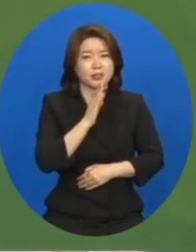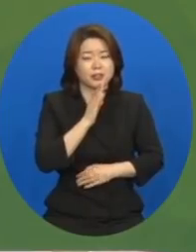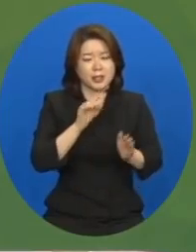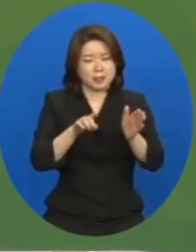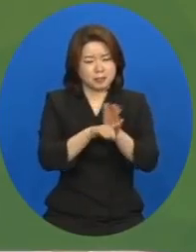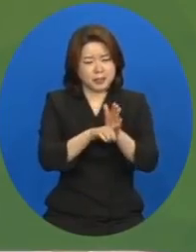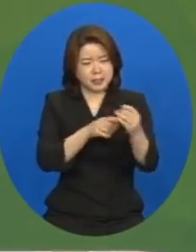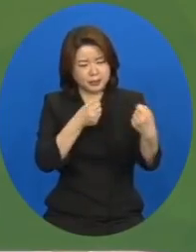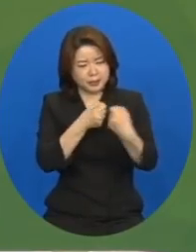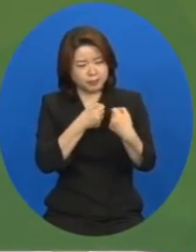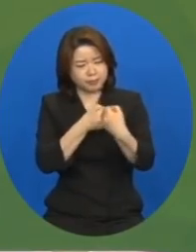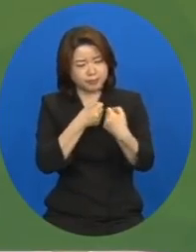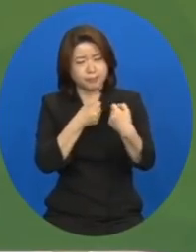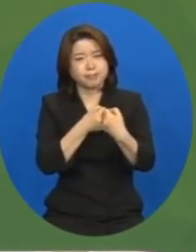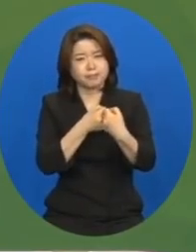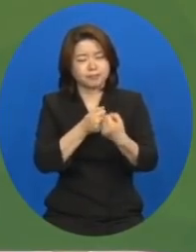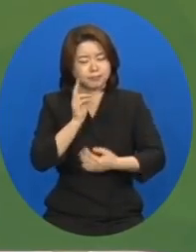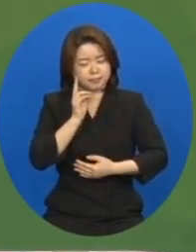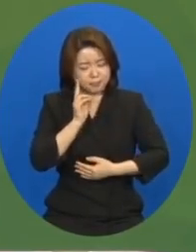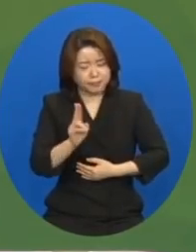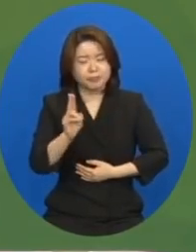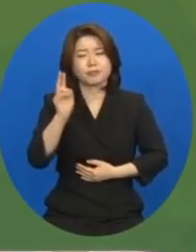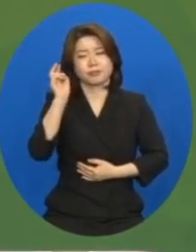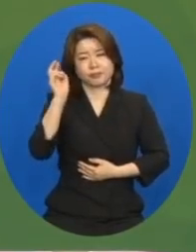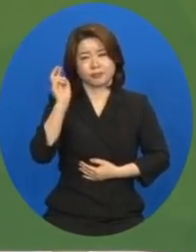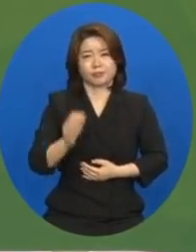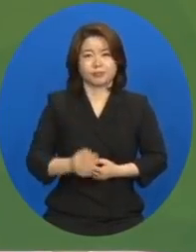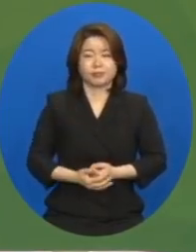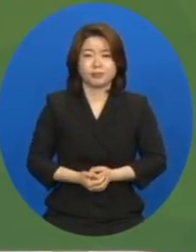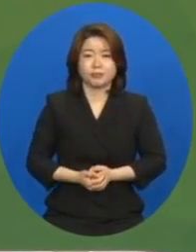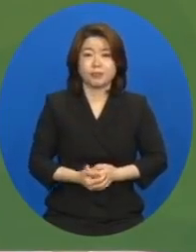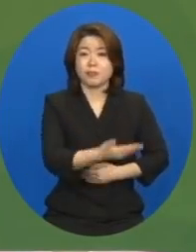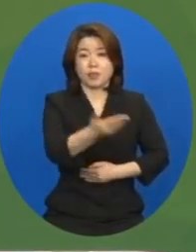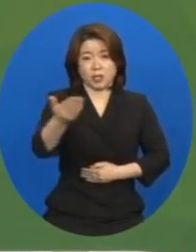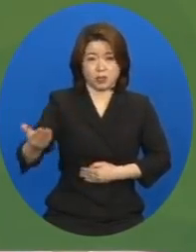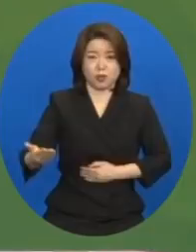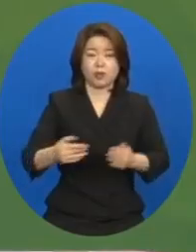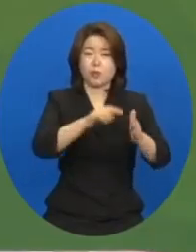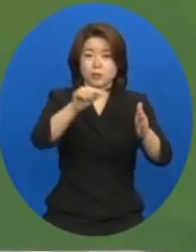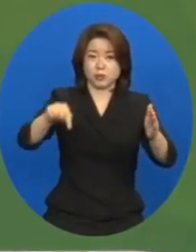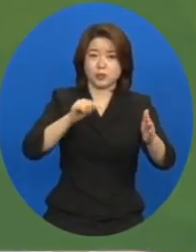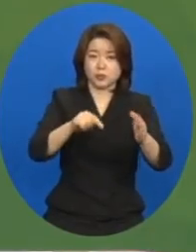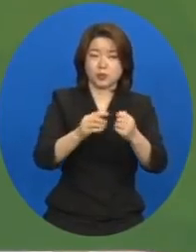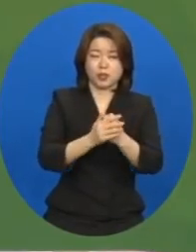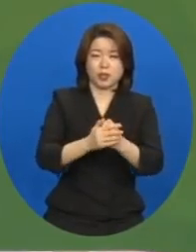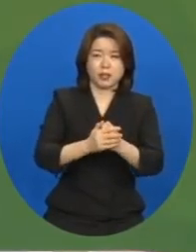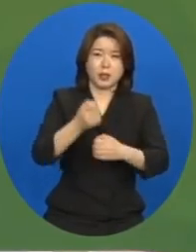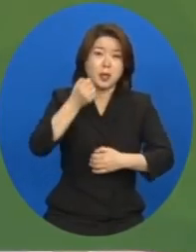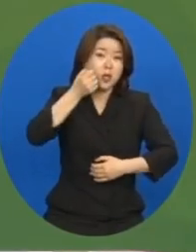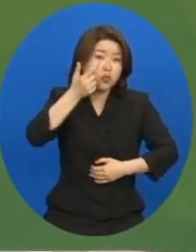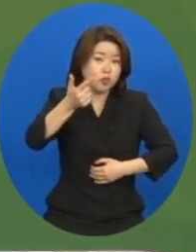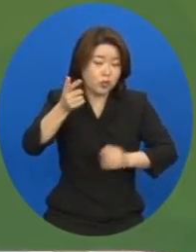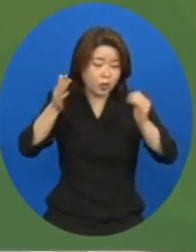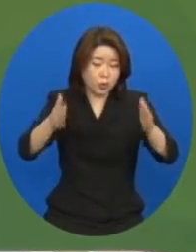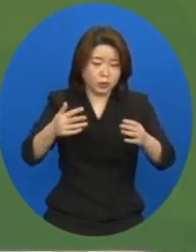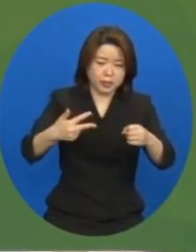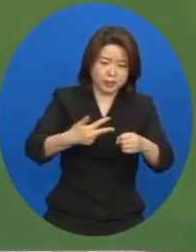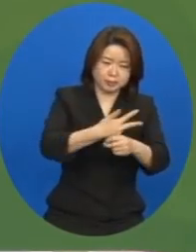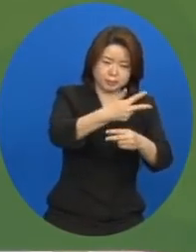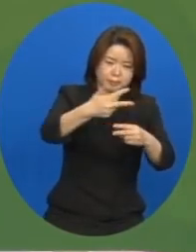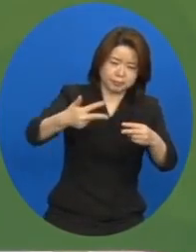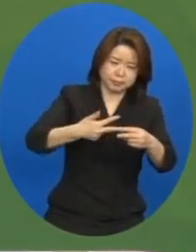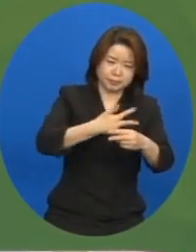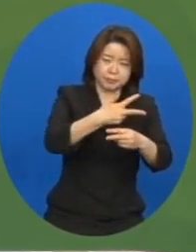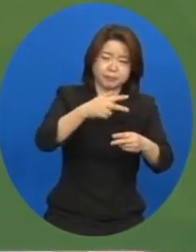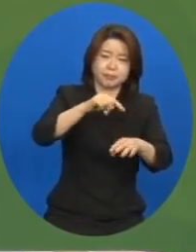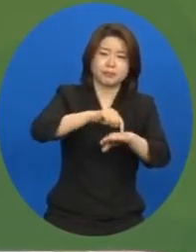믿음의 싸움이 극심하죠. 여러분 중에는 6개월째 여리고성을 도는 심정인 분도